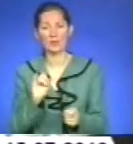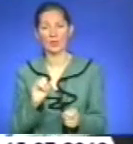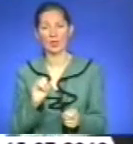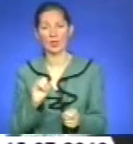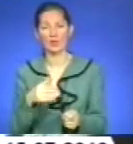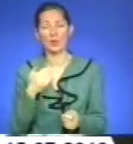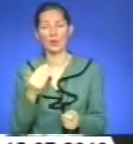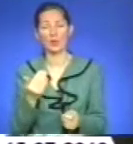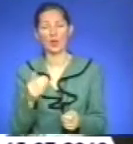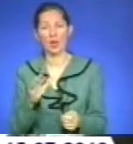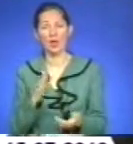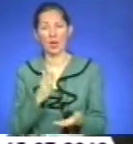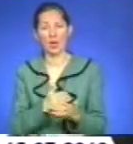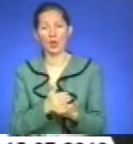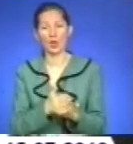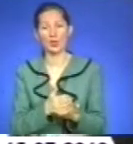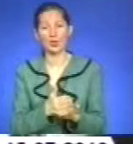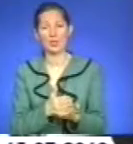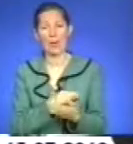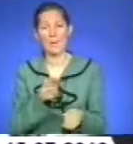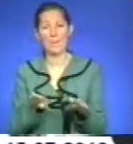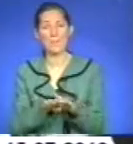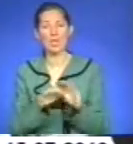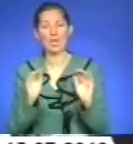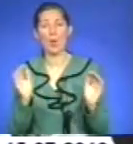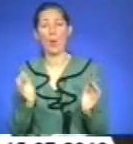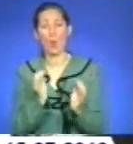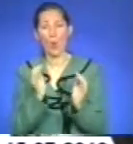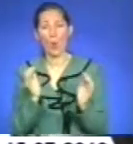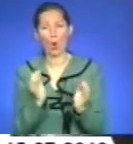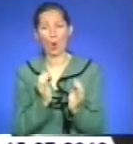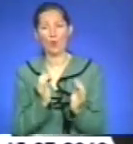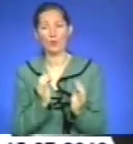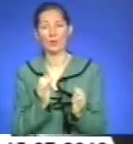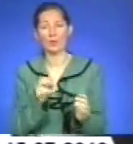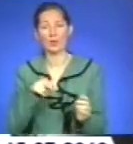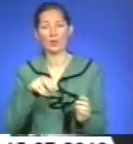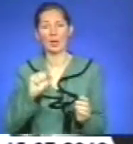вона проходить під покровом, скажімо, патріарха